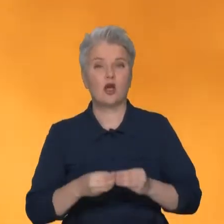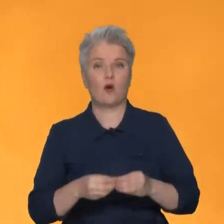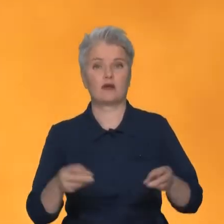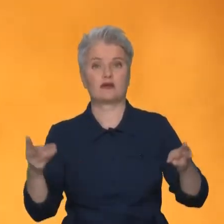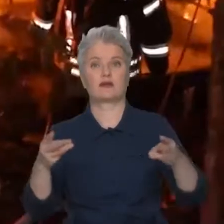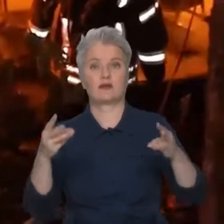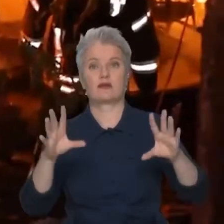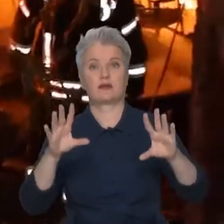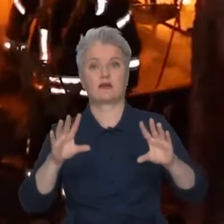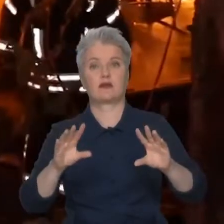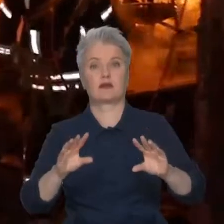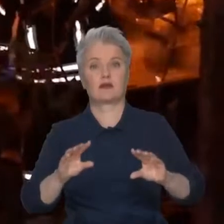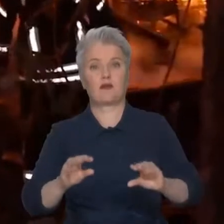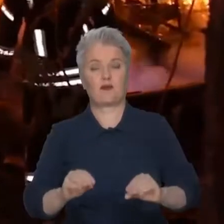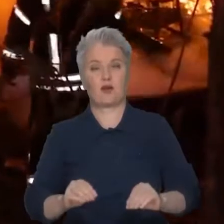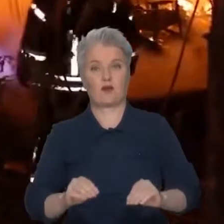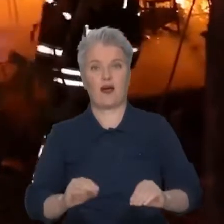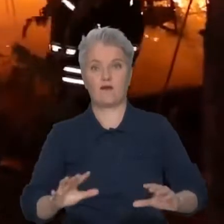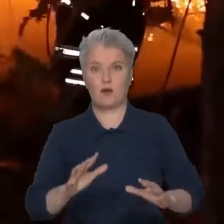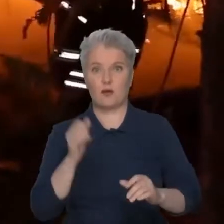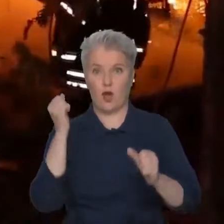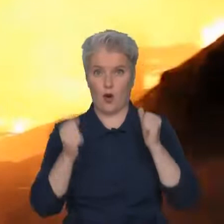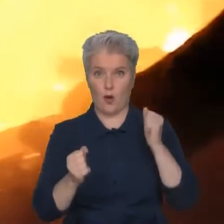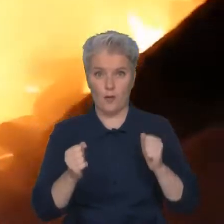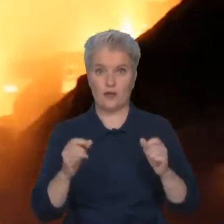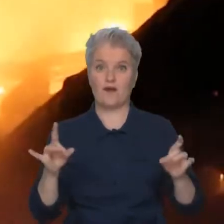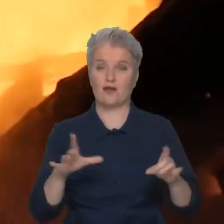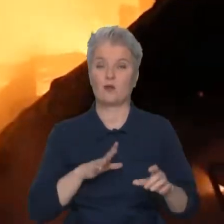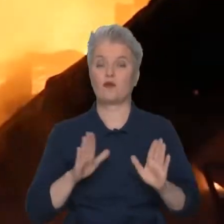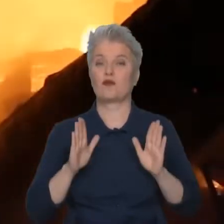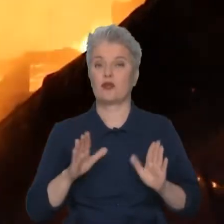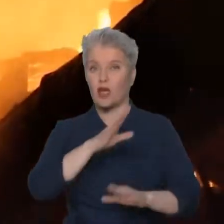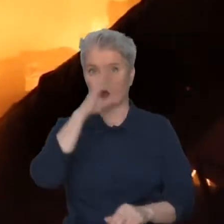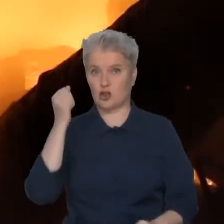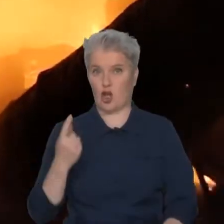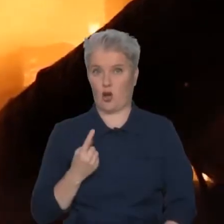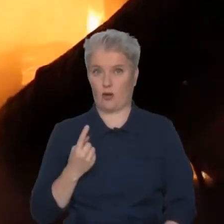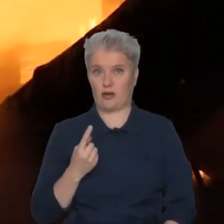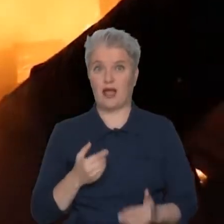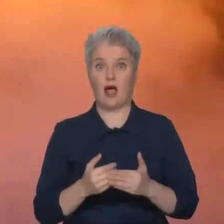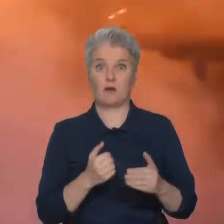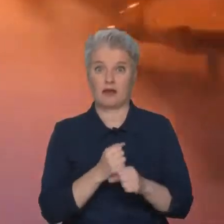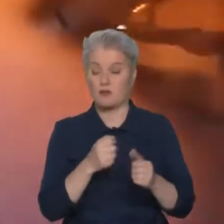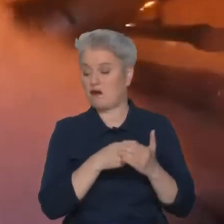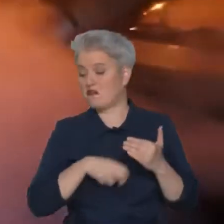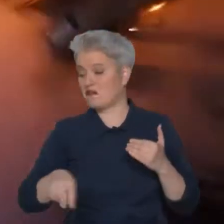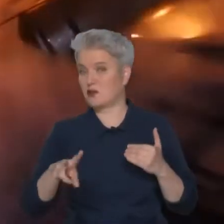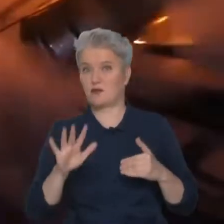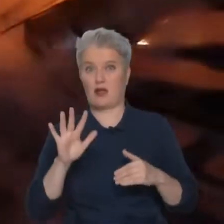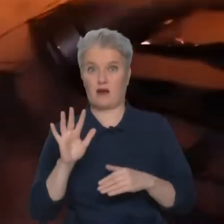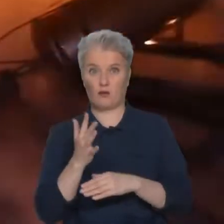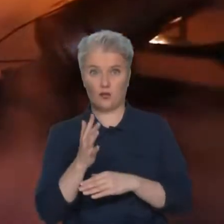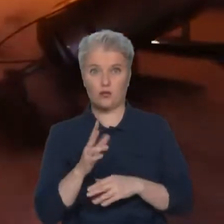заливали згарище, що тліло. В момент обстрілу в ресторані був тільки нічний охоронець. За мить до вибуху він вийшов на вулицю і завдяки